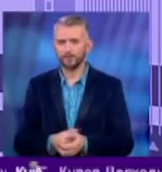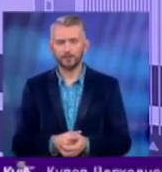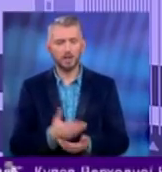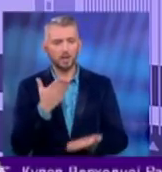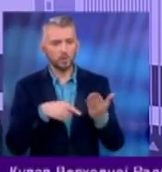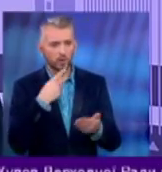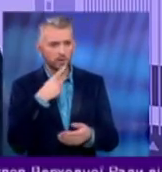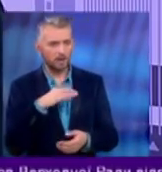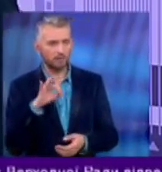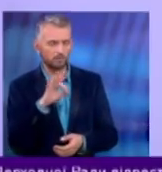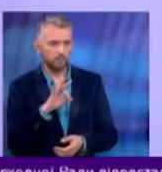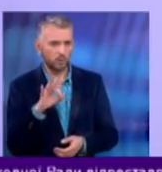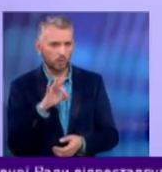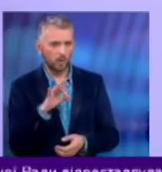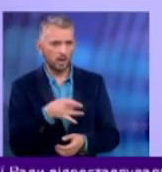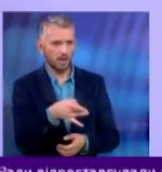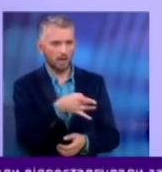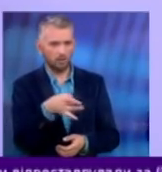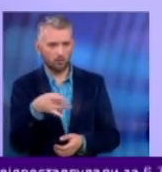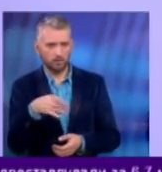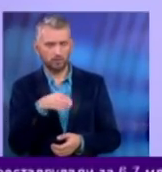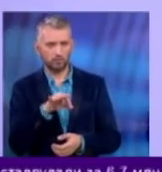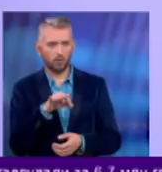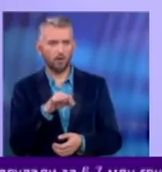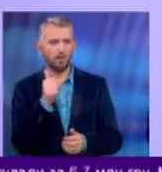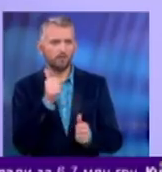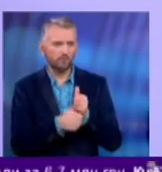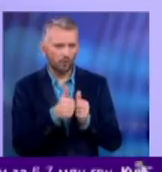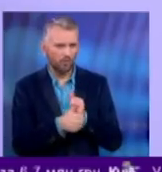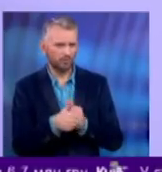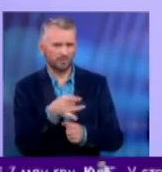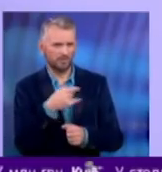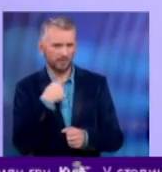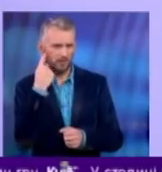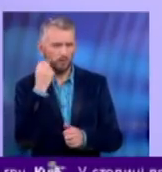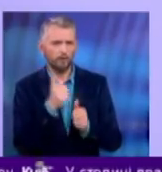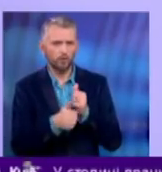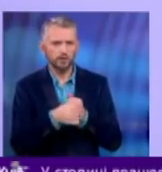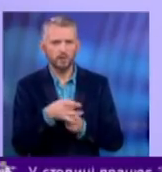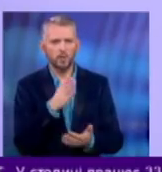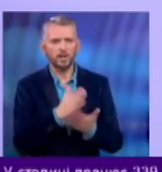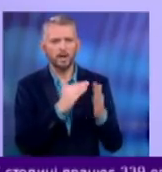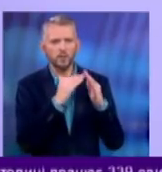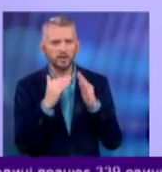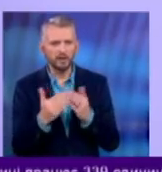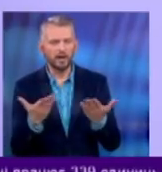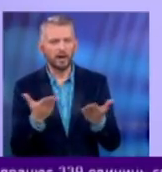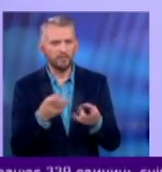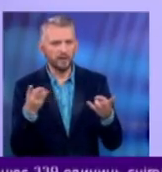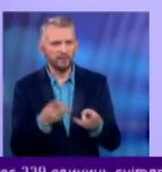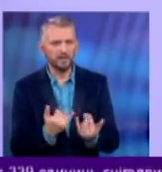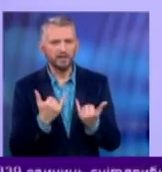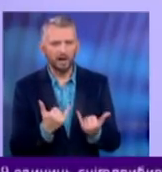якщо казати про райони, то в кожному, я думаю, що в кожному районі є будинки, які потребують